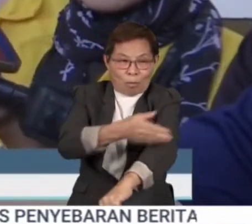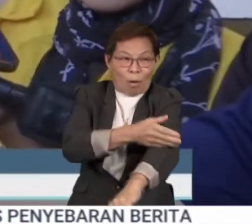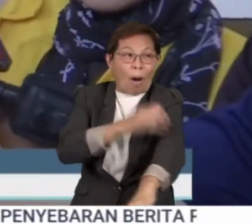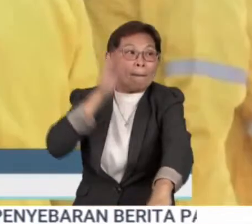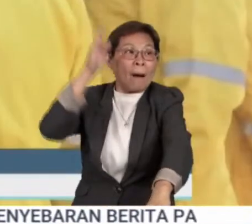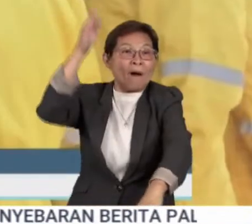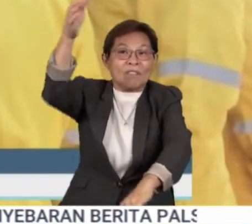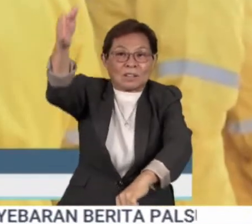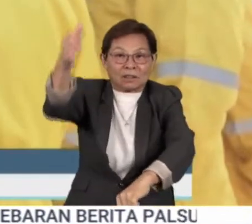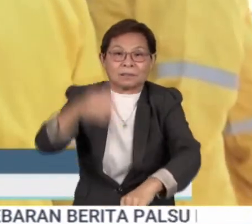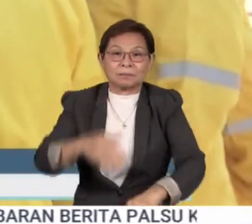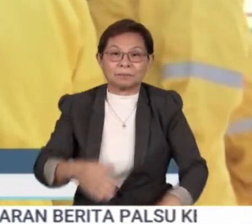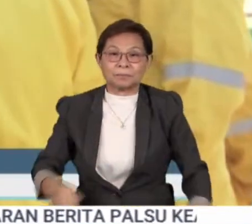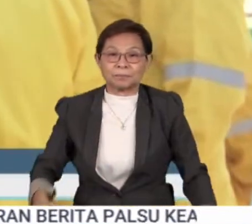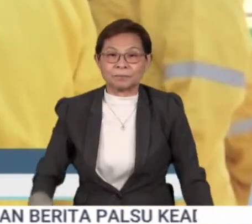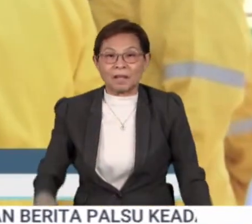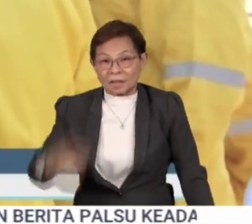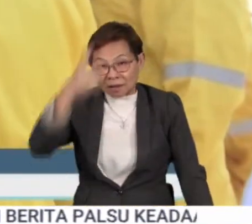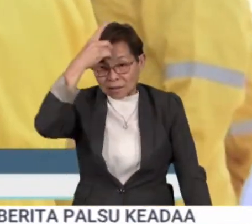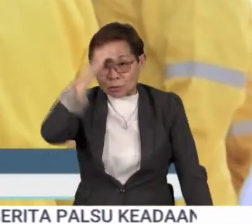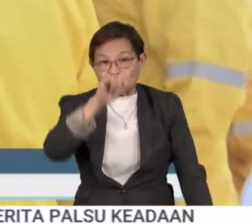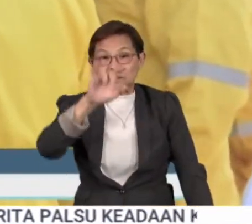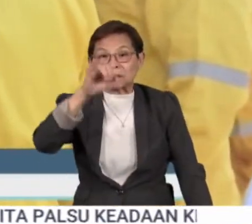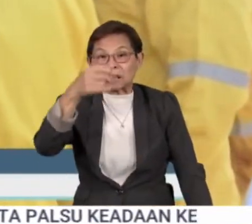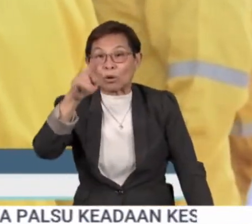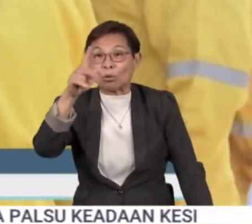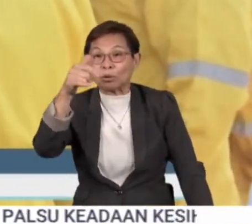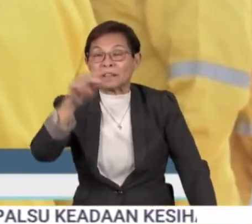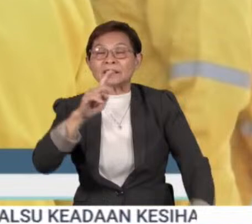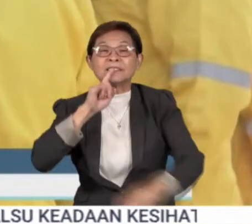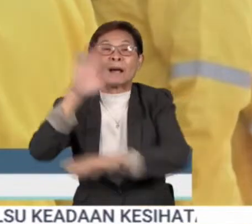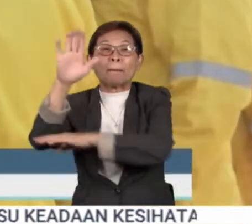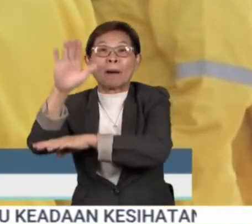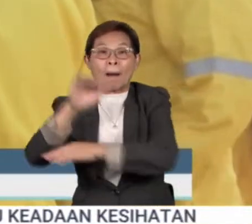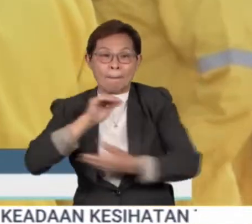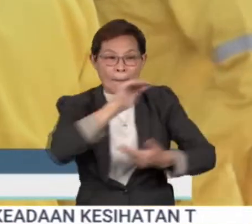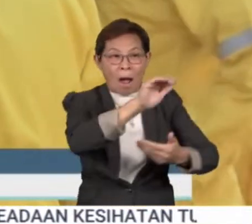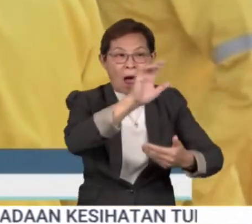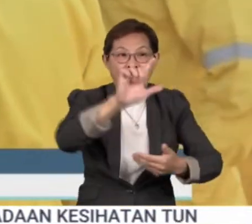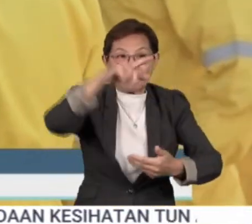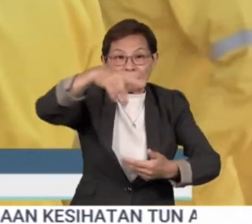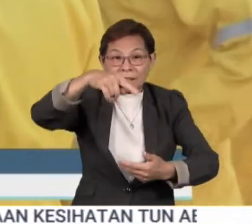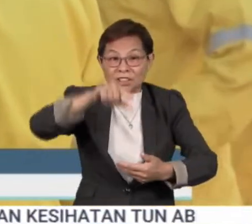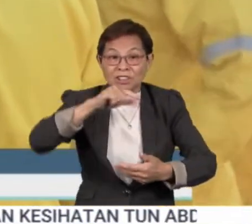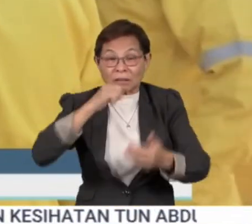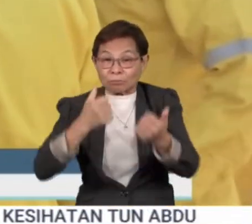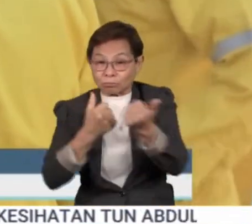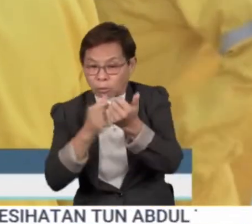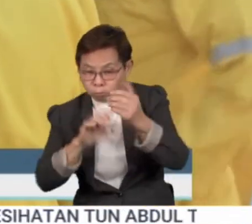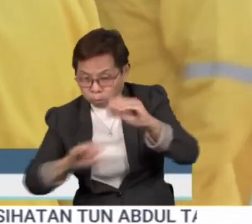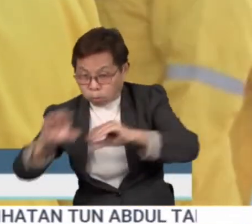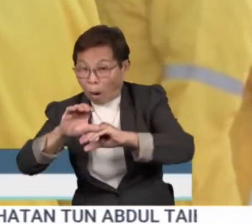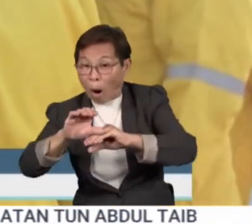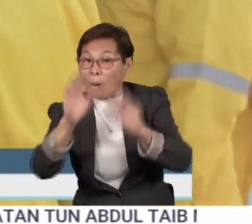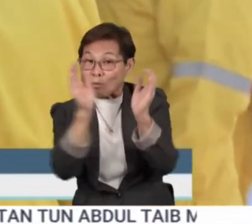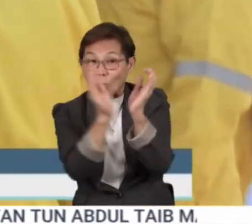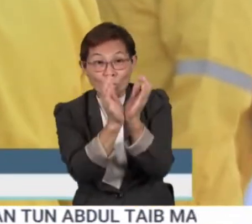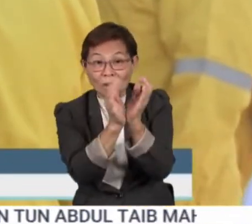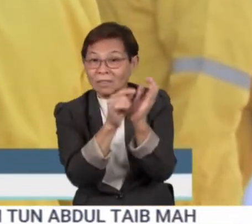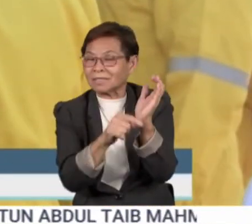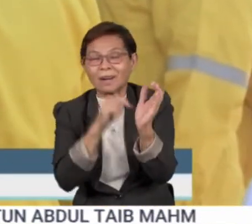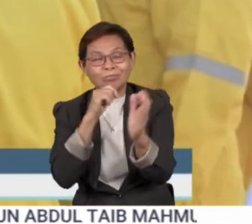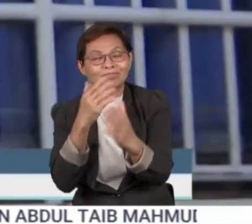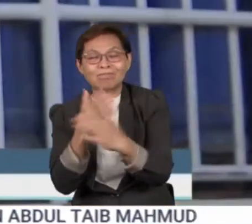masa akan datang. Datuk Salahuddin memberi jaminan bahawa pembekalan LPG tidak bersubsidi ke Brunei ini tidak